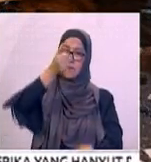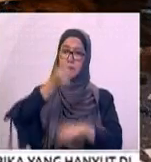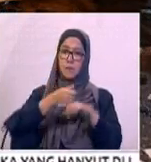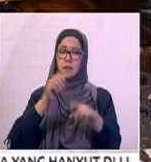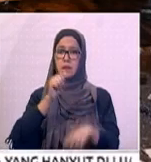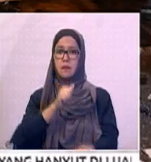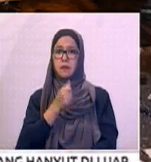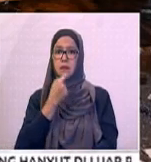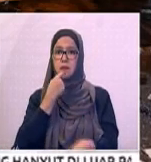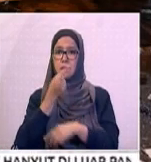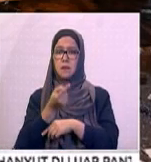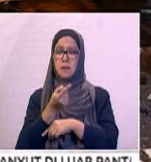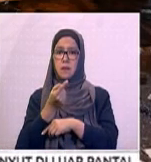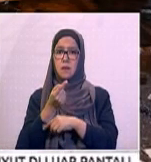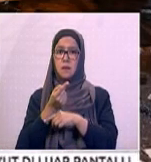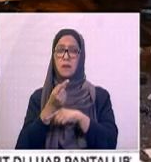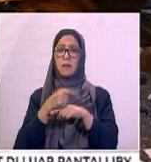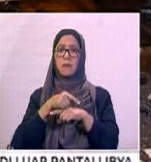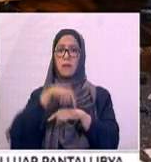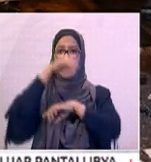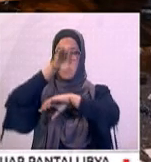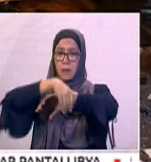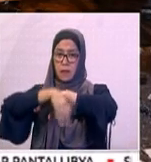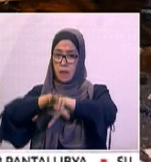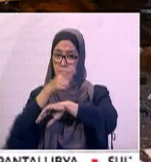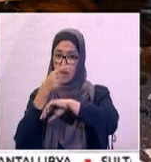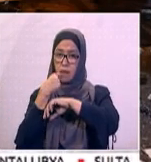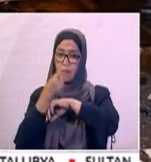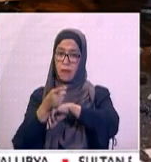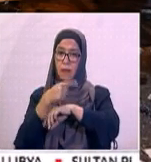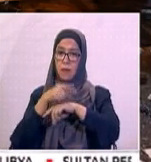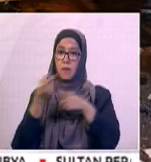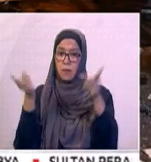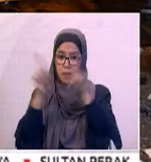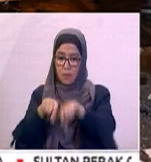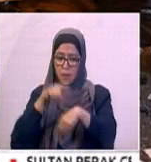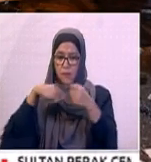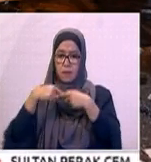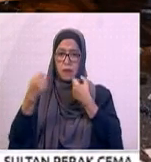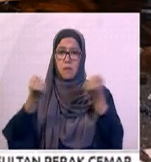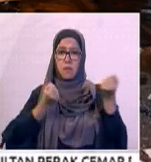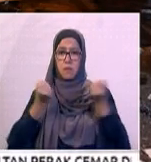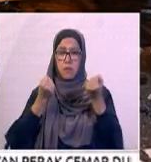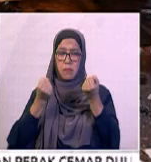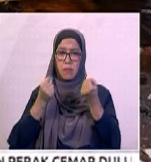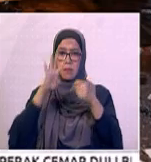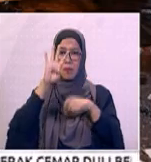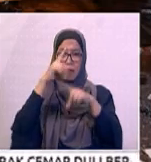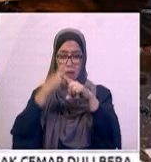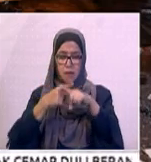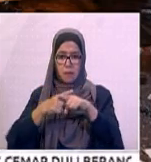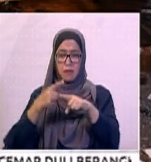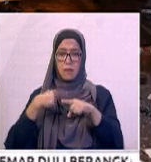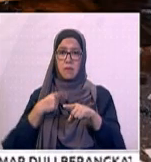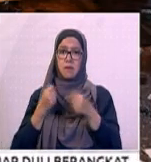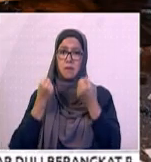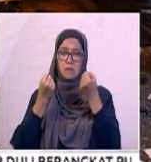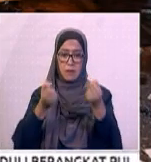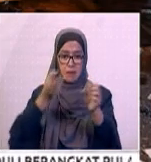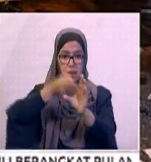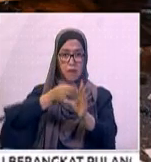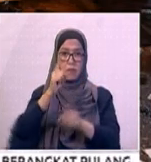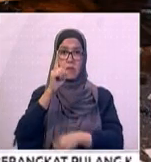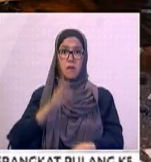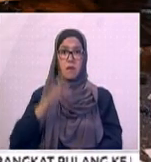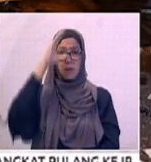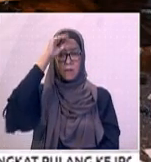kemalangan dipercayai berpunca apabila pacuan 4 roda dari arah simpang 4 ke Bandaraya Melaka yang dinaiki seorang lelaki dan